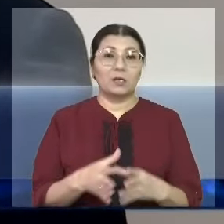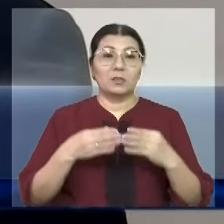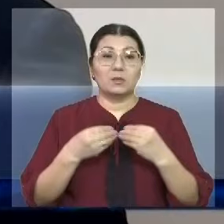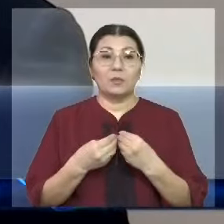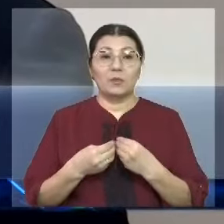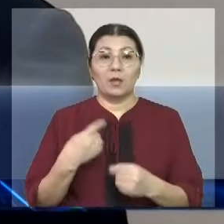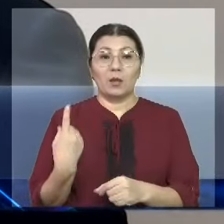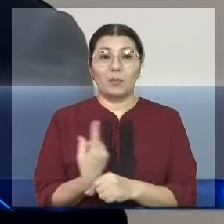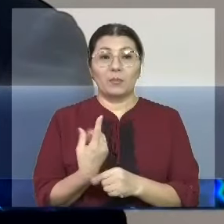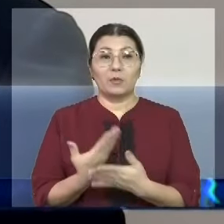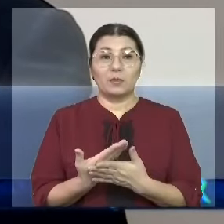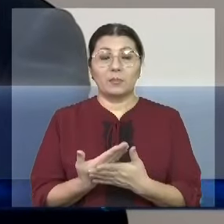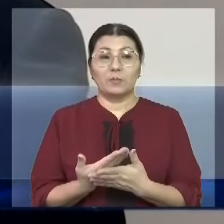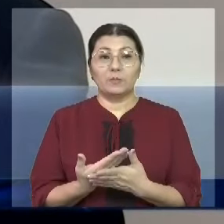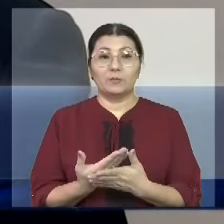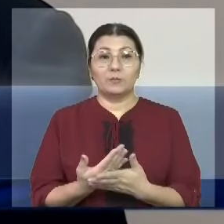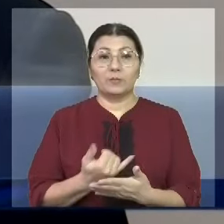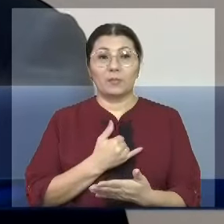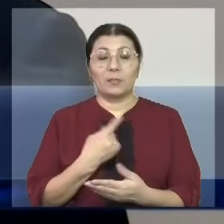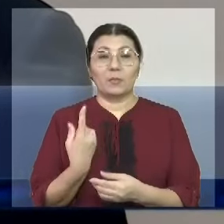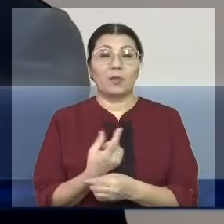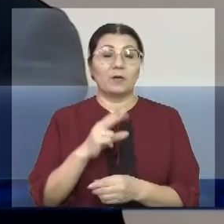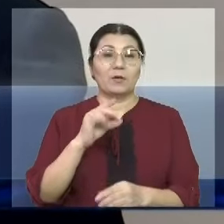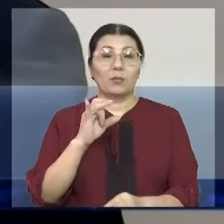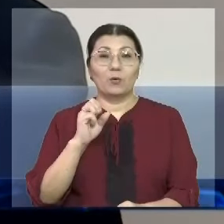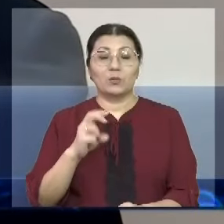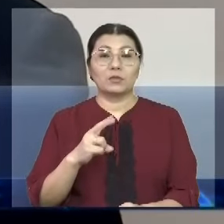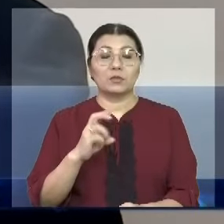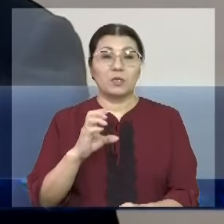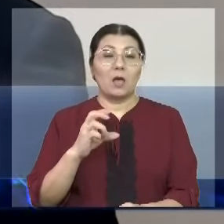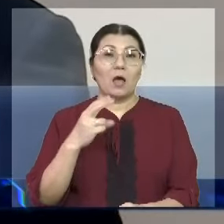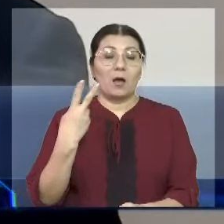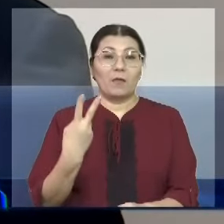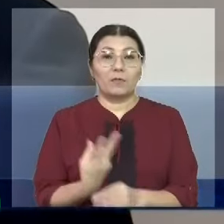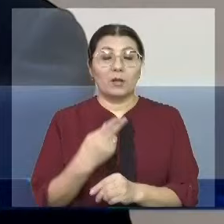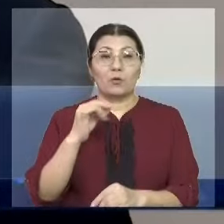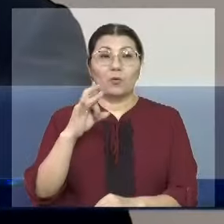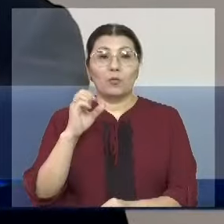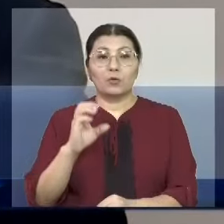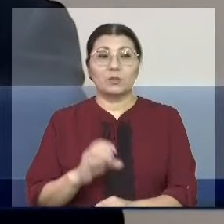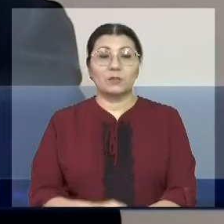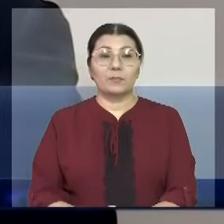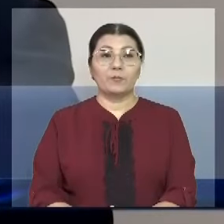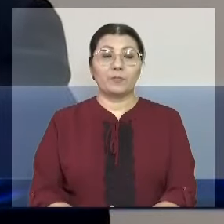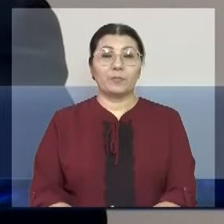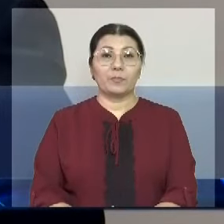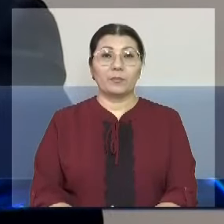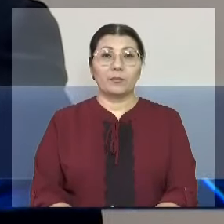Мы в первую очередь для них смотрим а также это у нас первые курсы второе курсы Вот первую очередь У нас вот эти